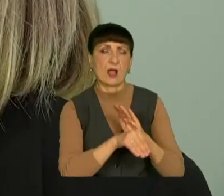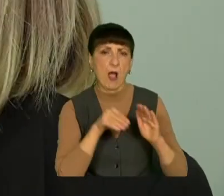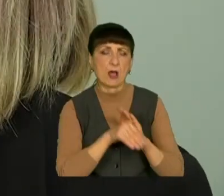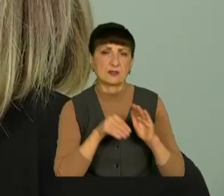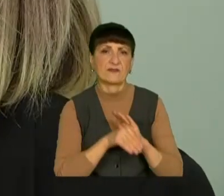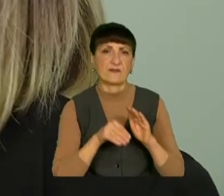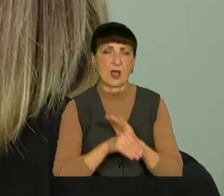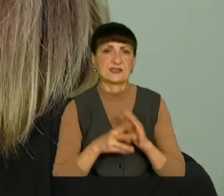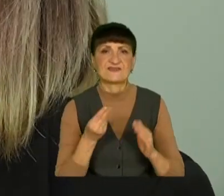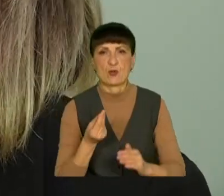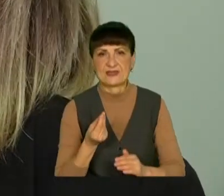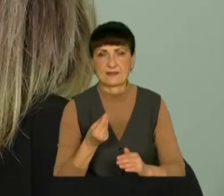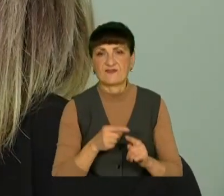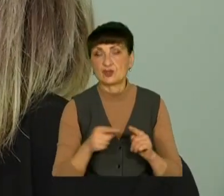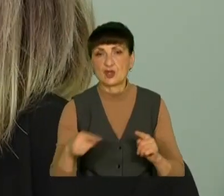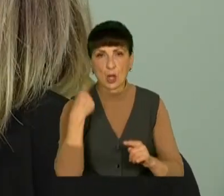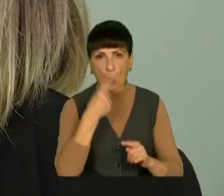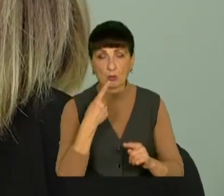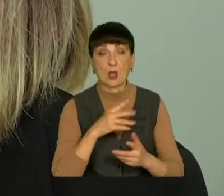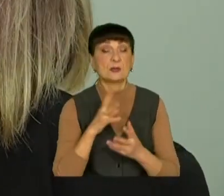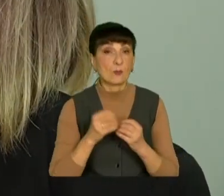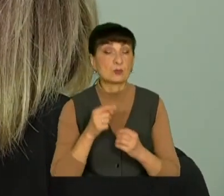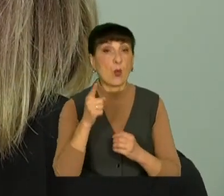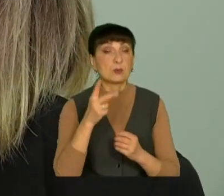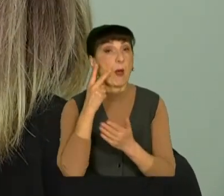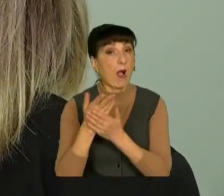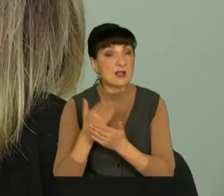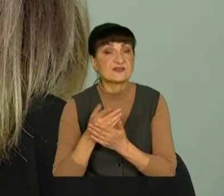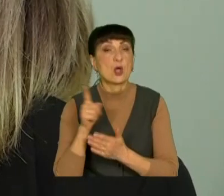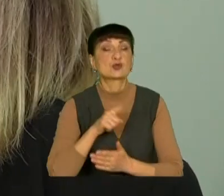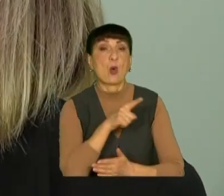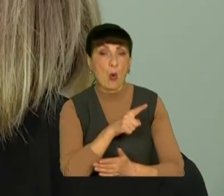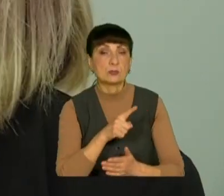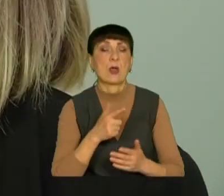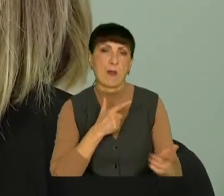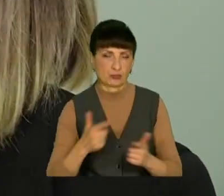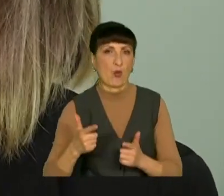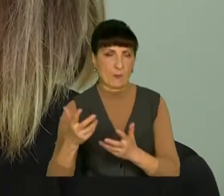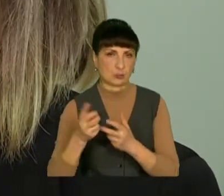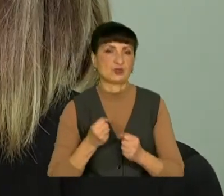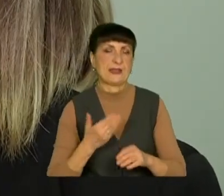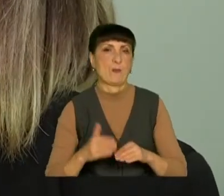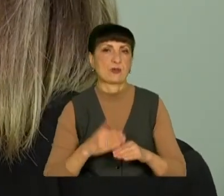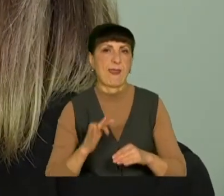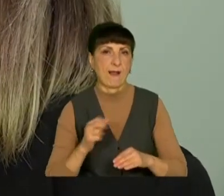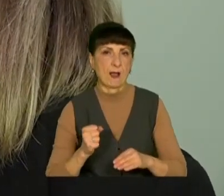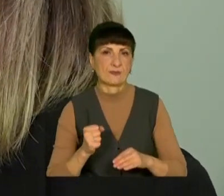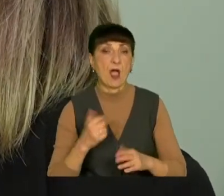начинает откладывать свои сбережения в течение года. И таким образом он нам показывает свою подготовленность к получению ипотеки,